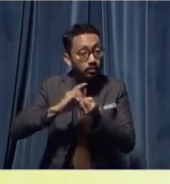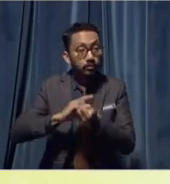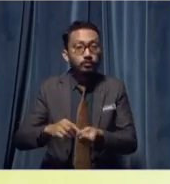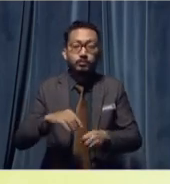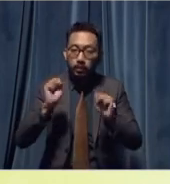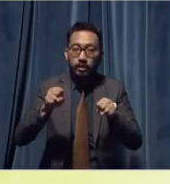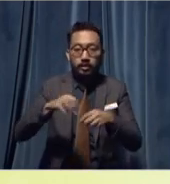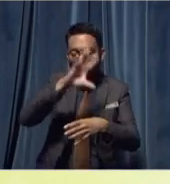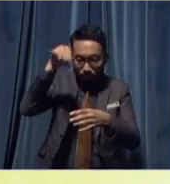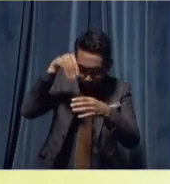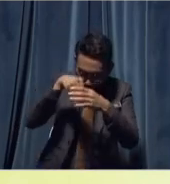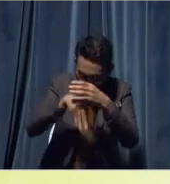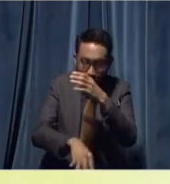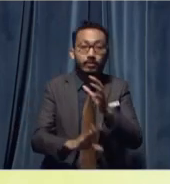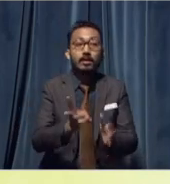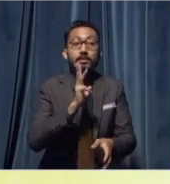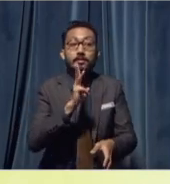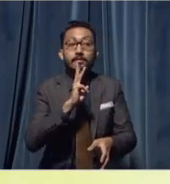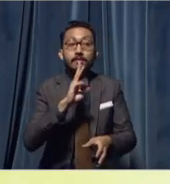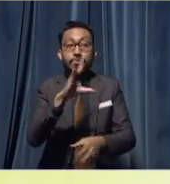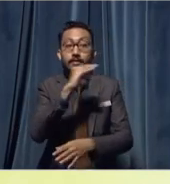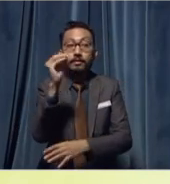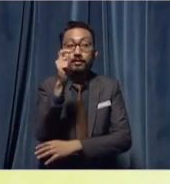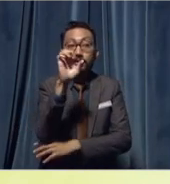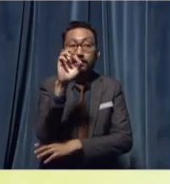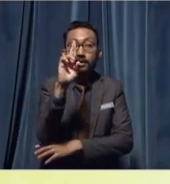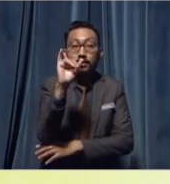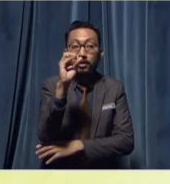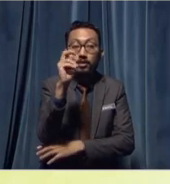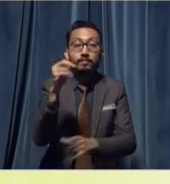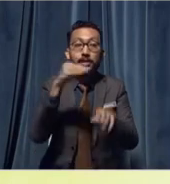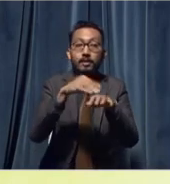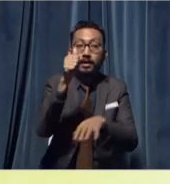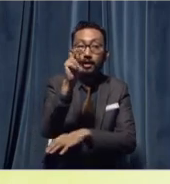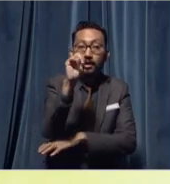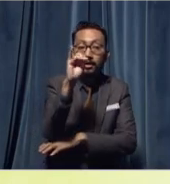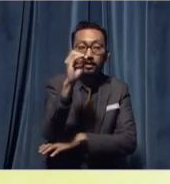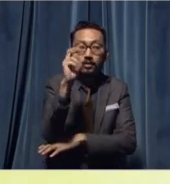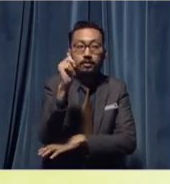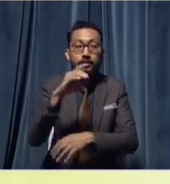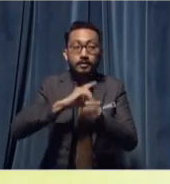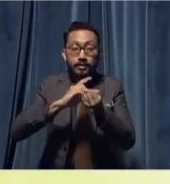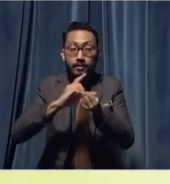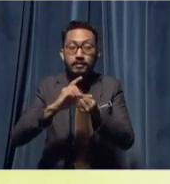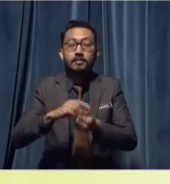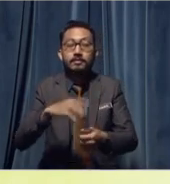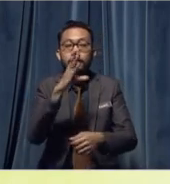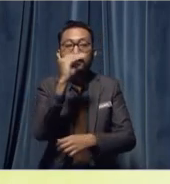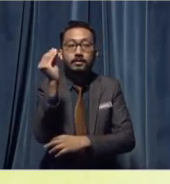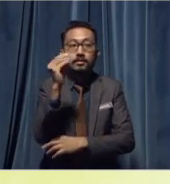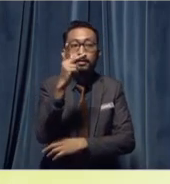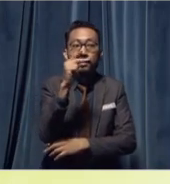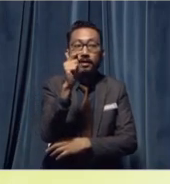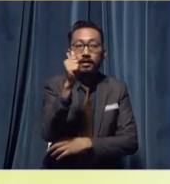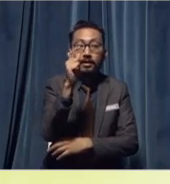Deterjen larut dalam air dan terion kepada anion